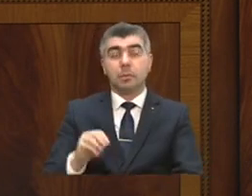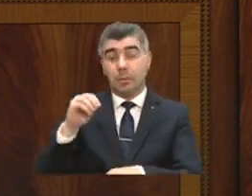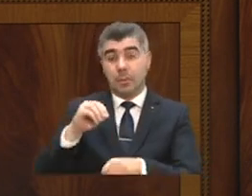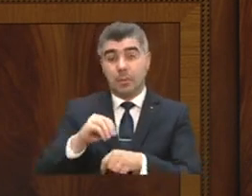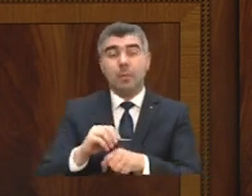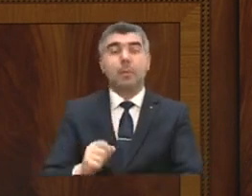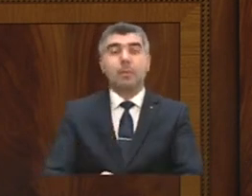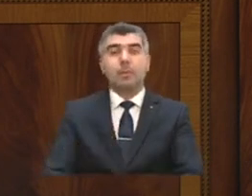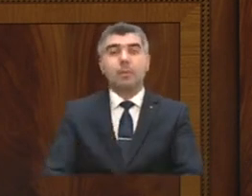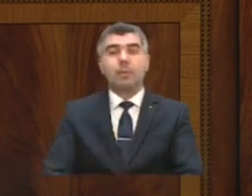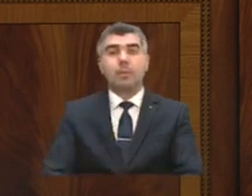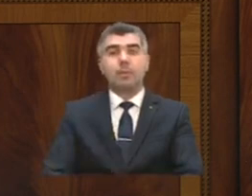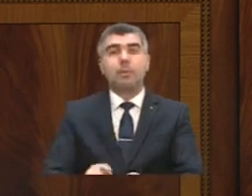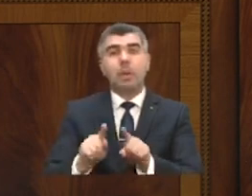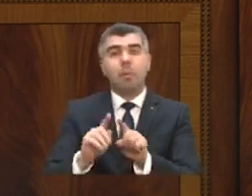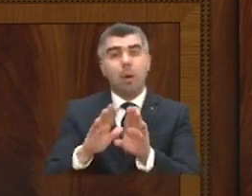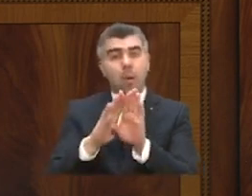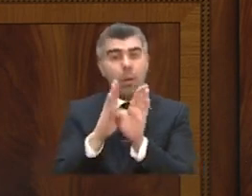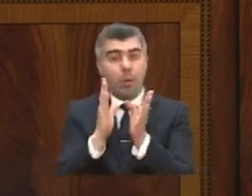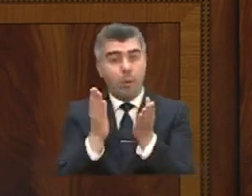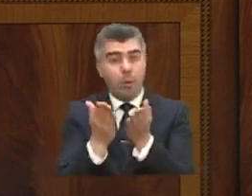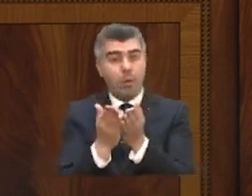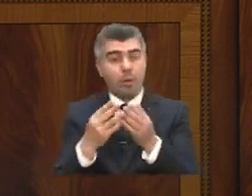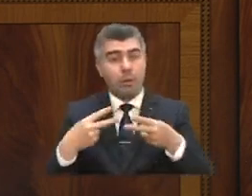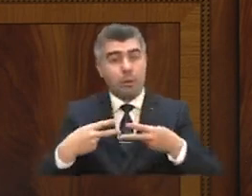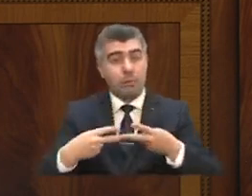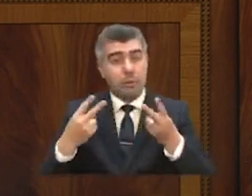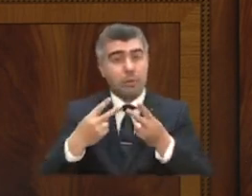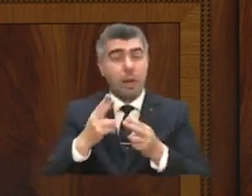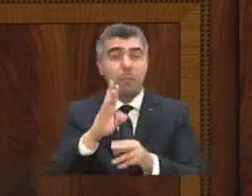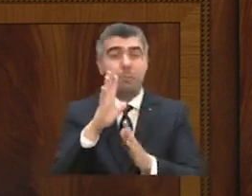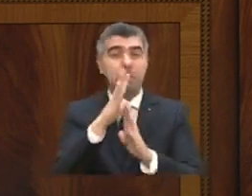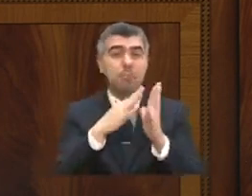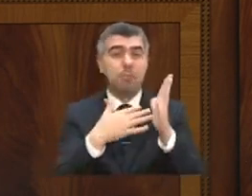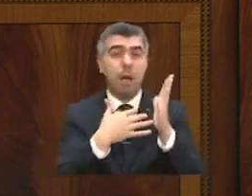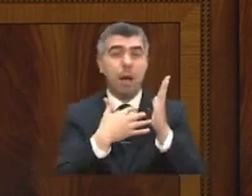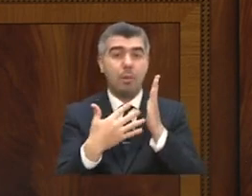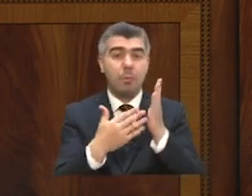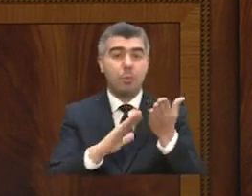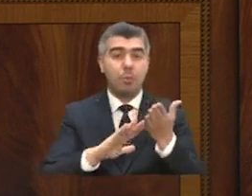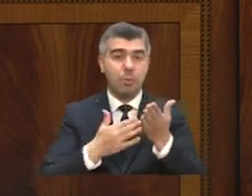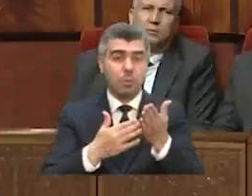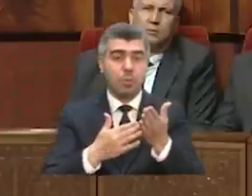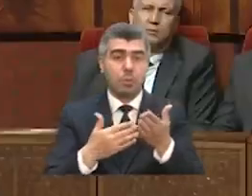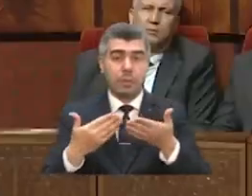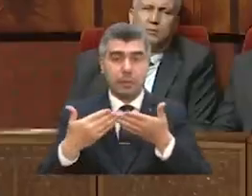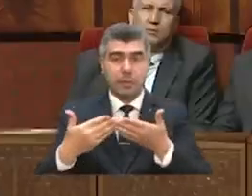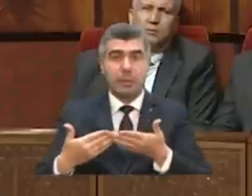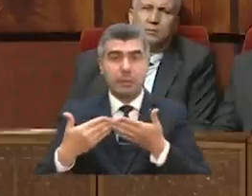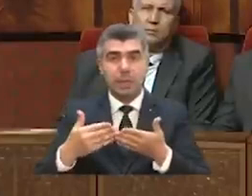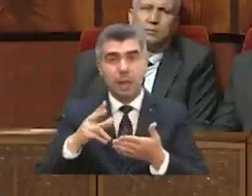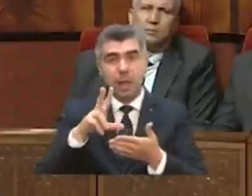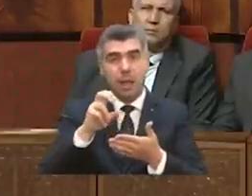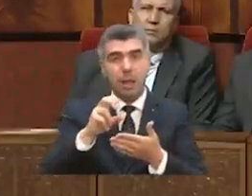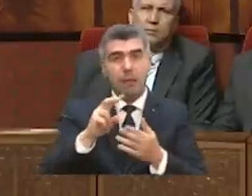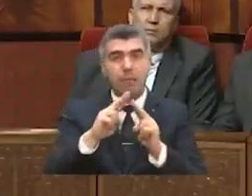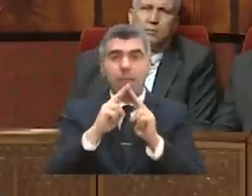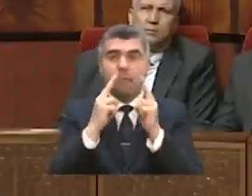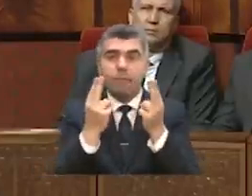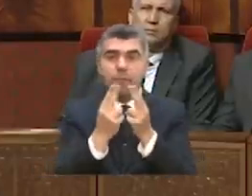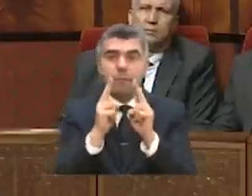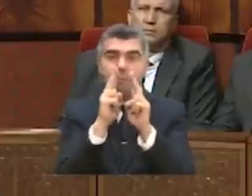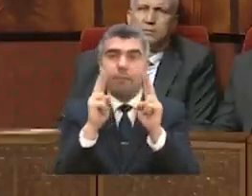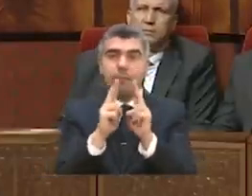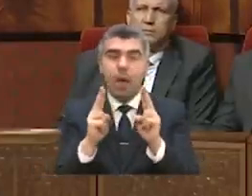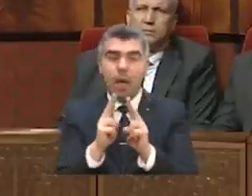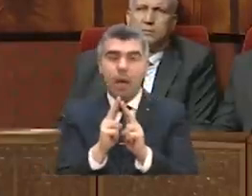ولئن ضمان تنزيل هذه الأوراش، هذه البرامج والأوراش الطموحة في ظل إكراهات السياق الوطني والدولي الحالي لا